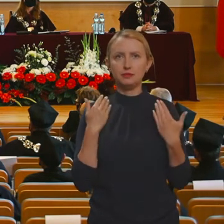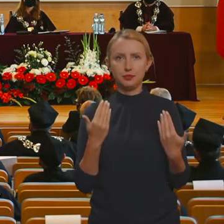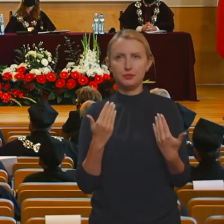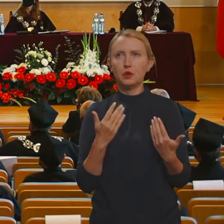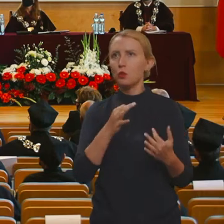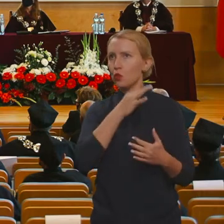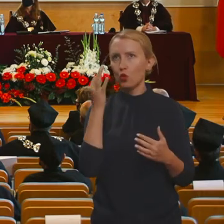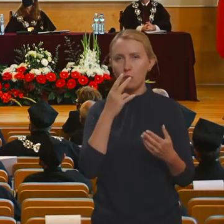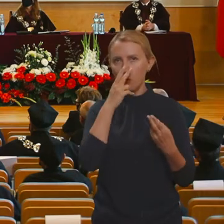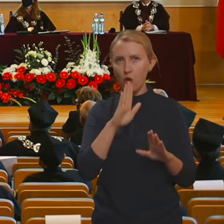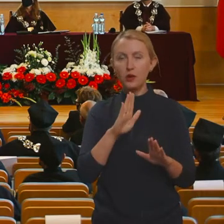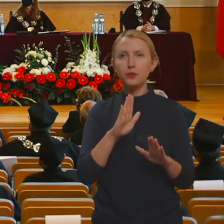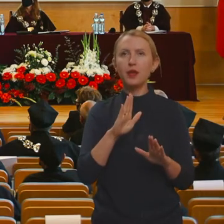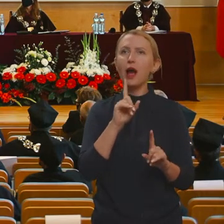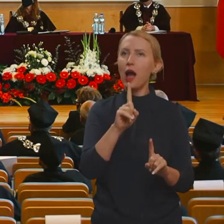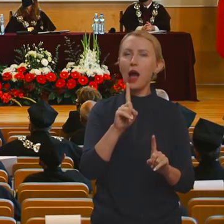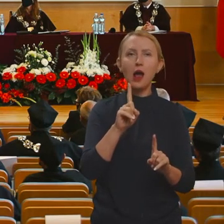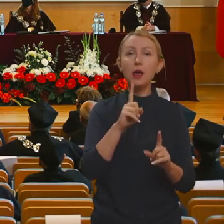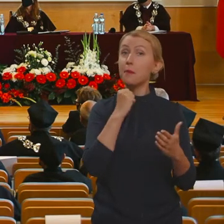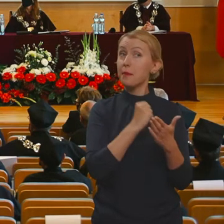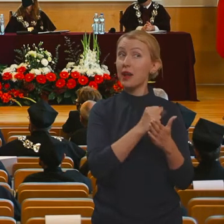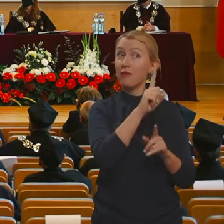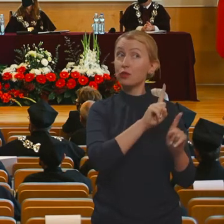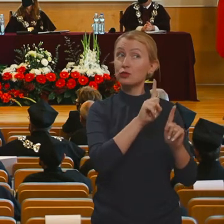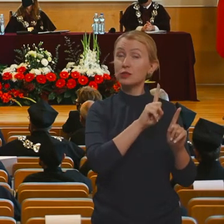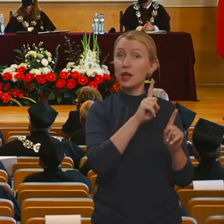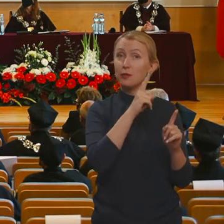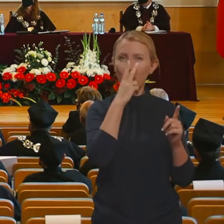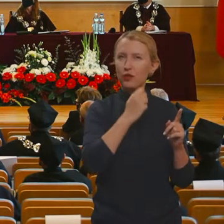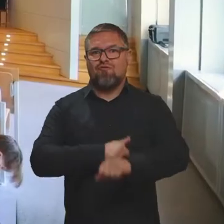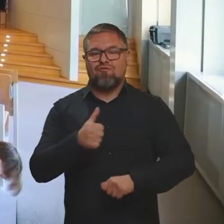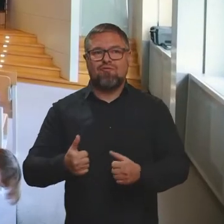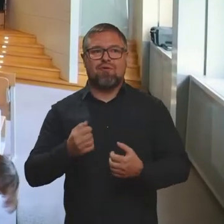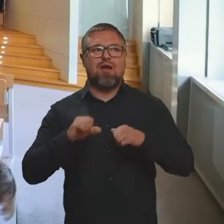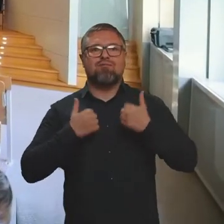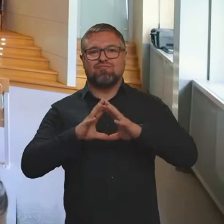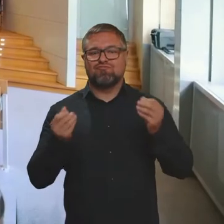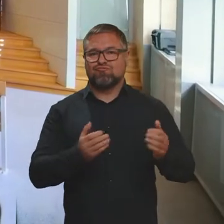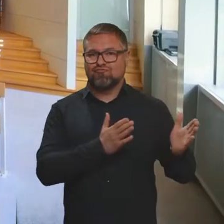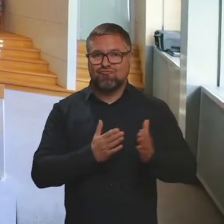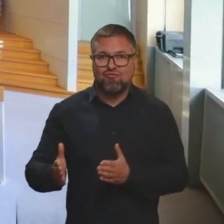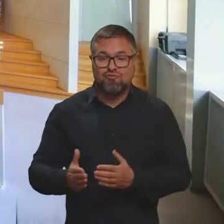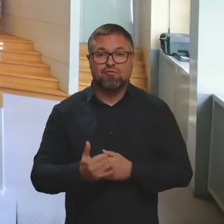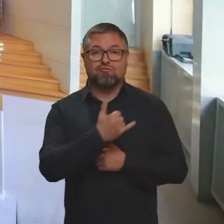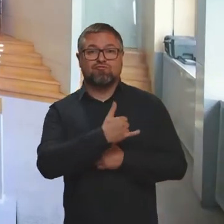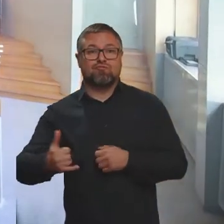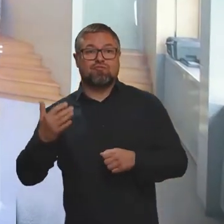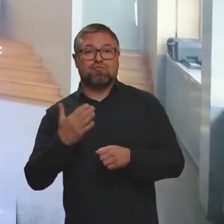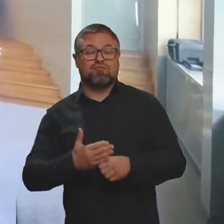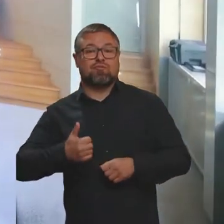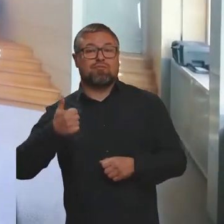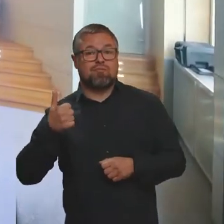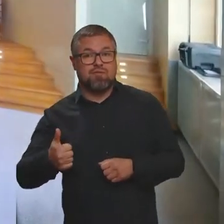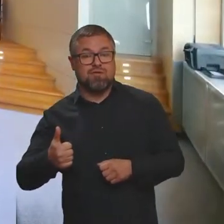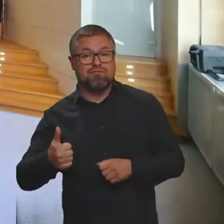przetłumaczył najprościej, mimo że nawet litera prawa tego jednoznacznie nie określa. Uroczystość 51.